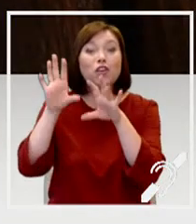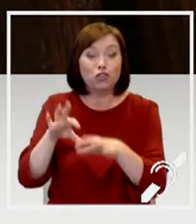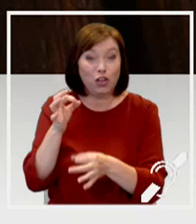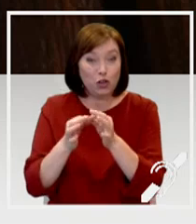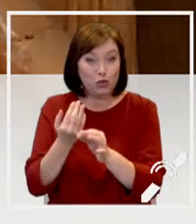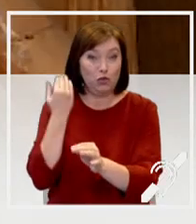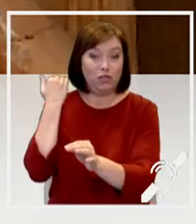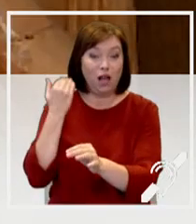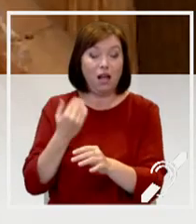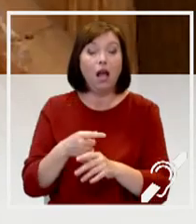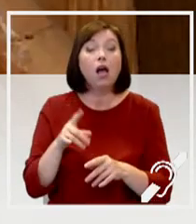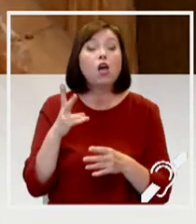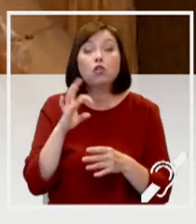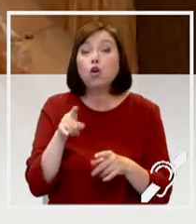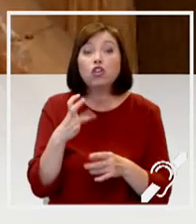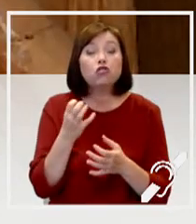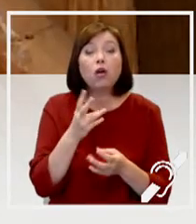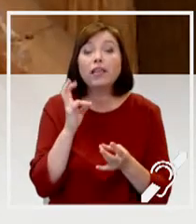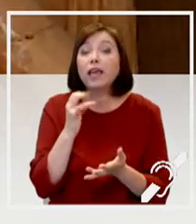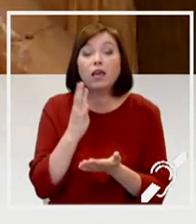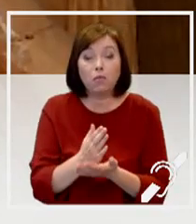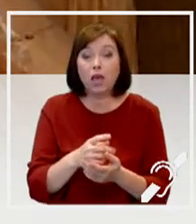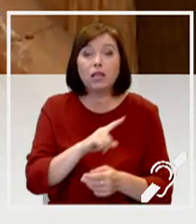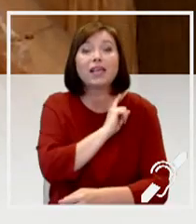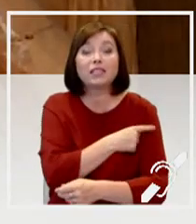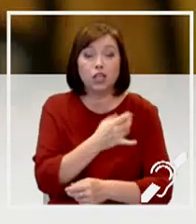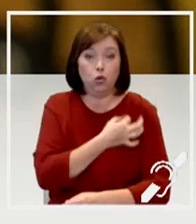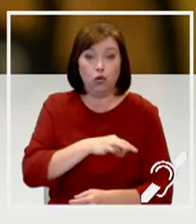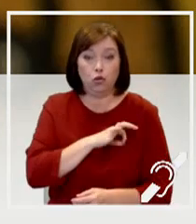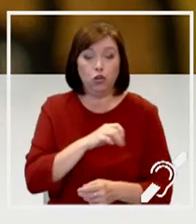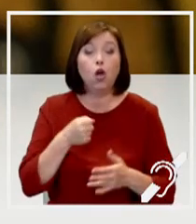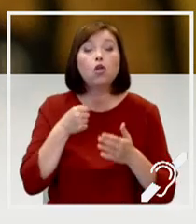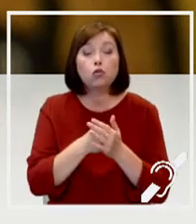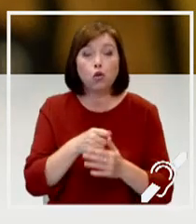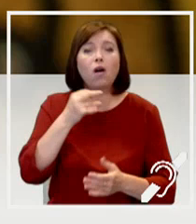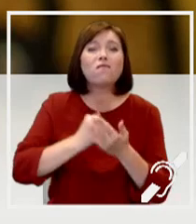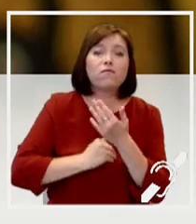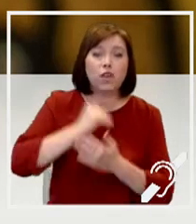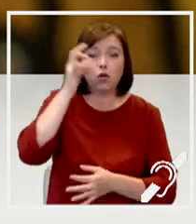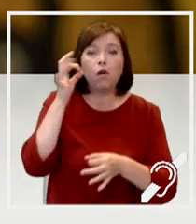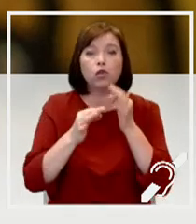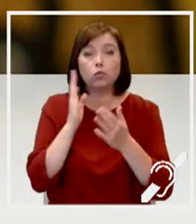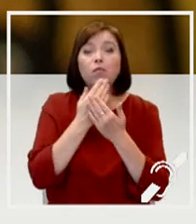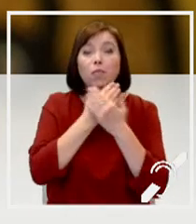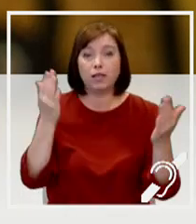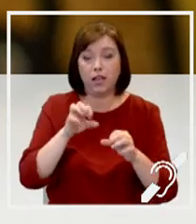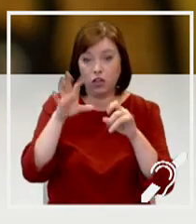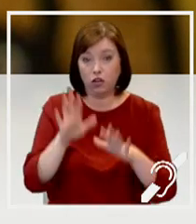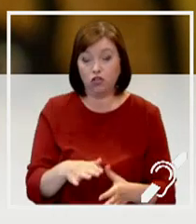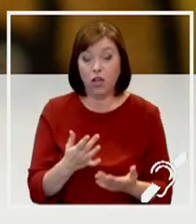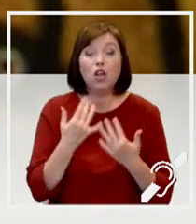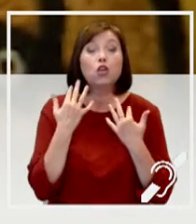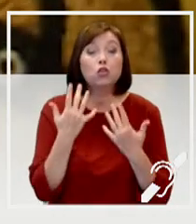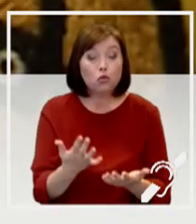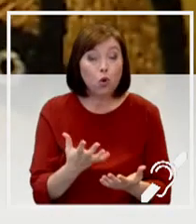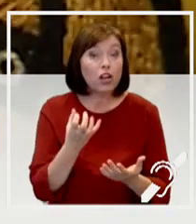că nu are putere juridică până când Curtea Constituțională nu se va pronunța definitiv. Atât timp cât